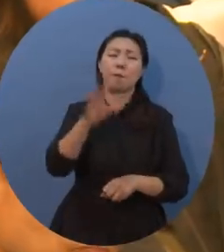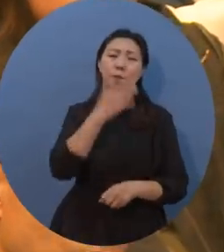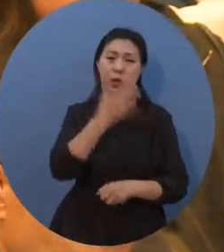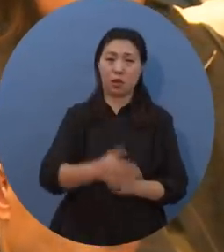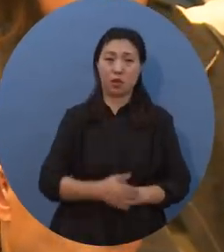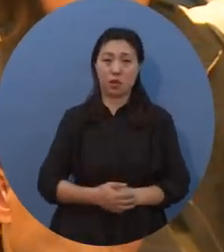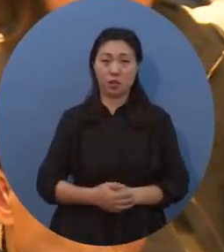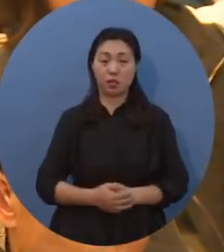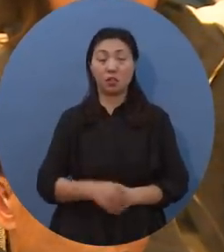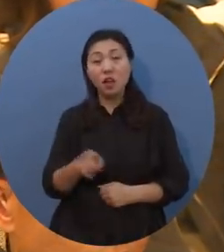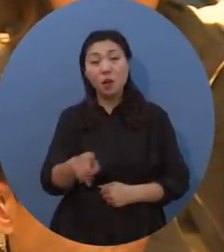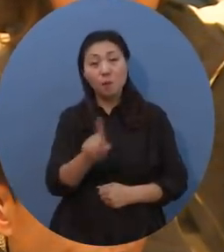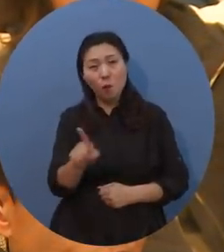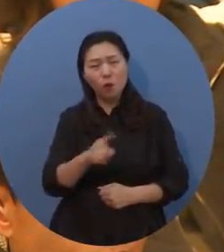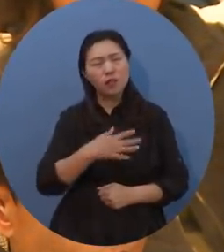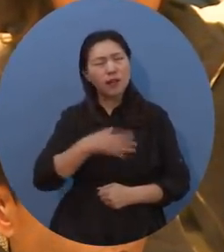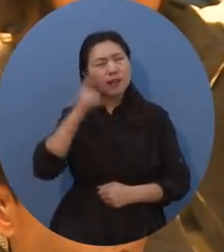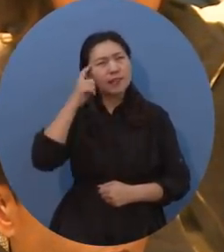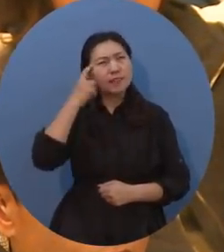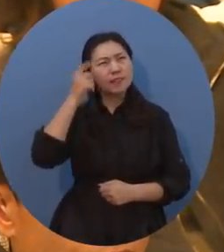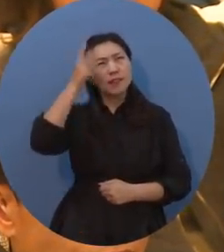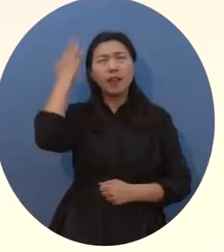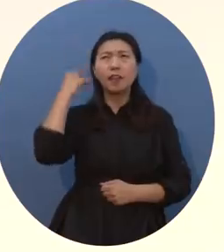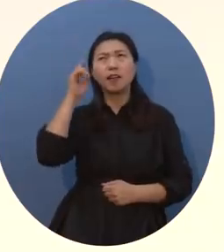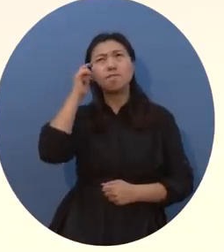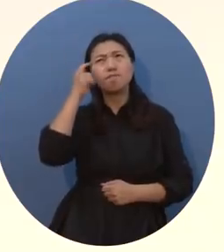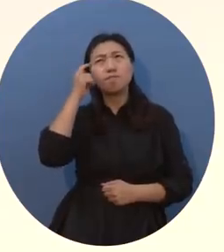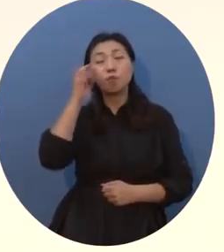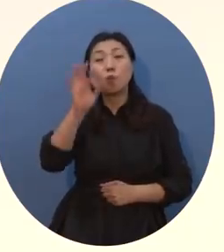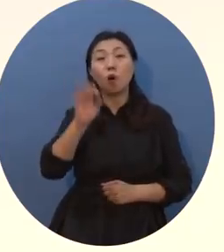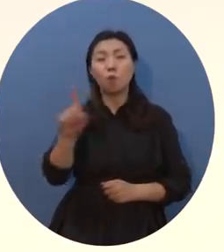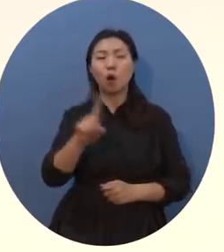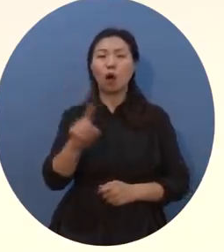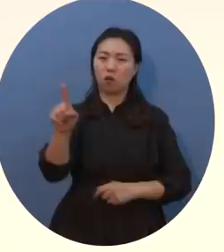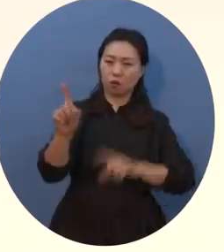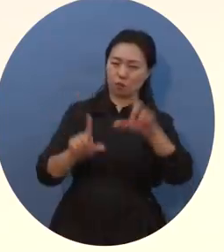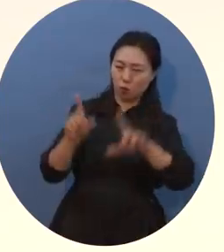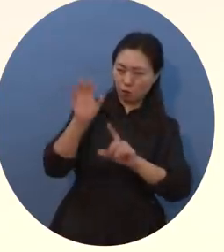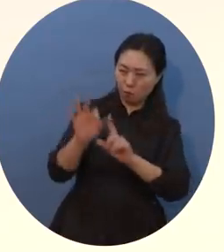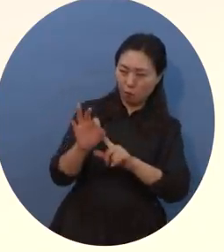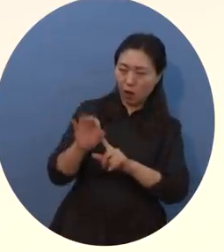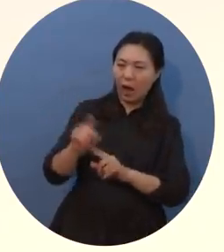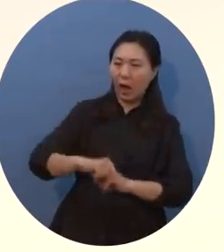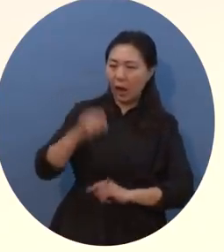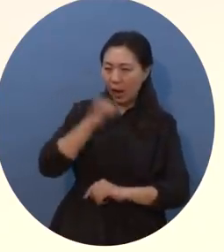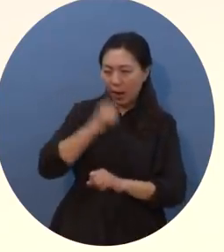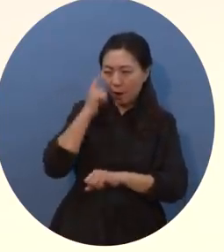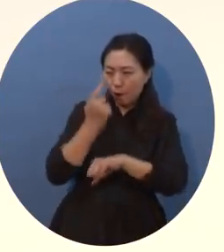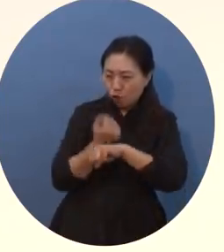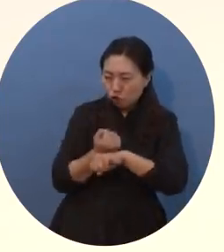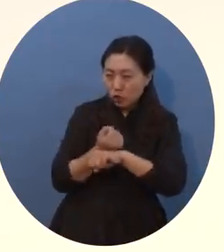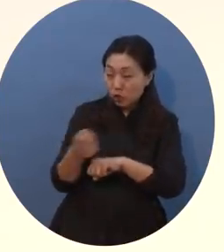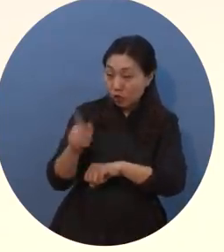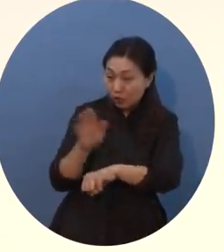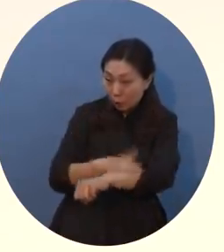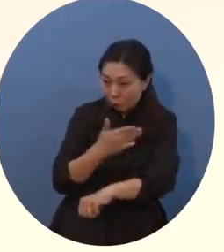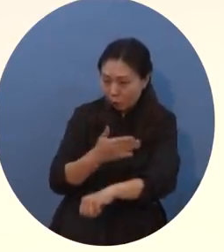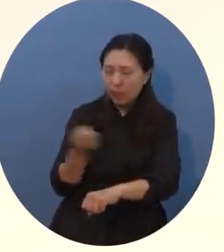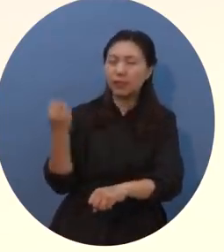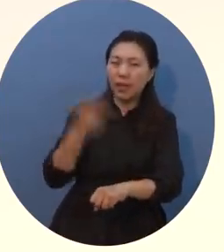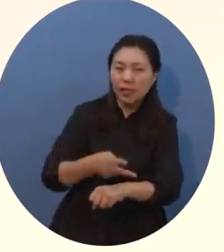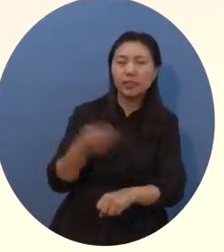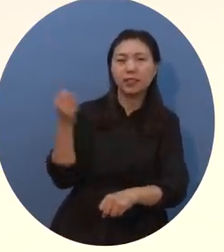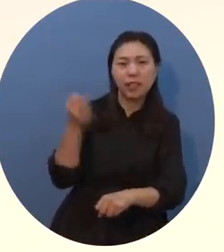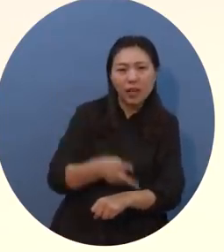이런 것이 지금 제가 돌이켜보면 어떤 사물을 볼 때 늘 연구를 하고 잘못되면 다시